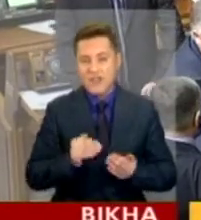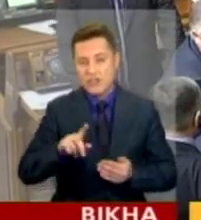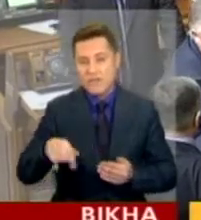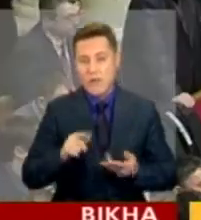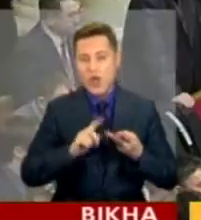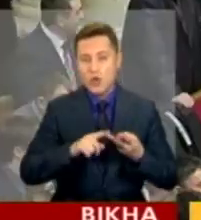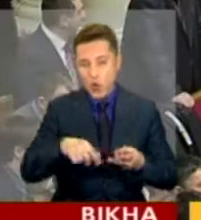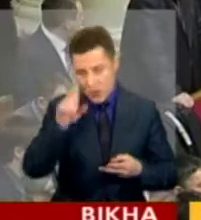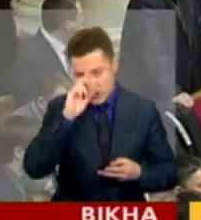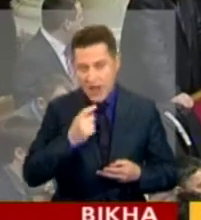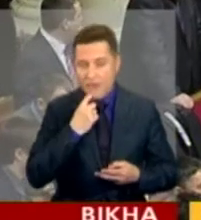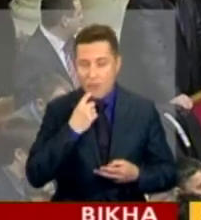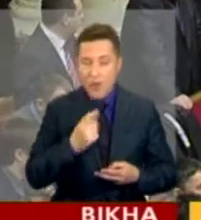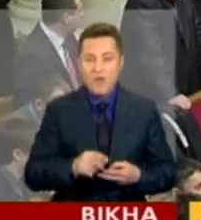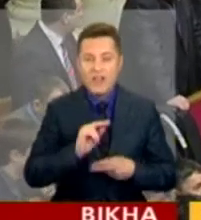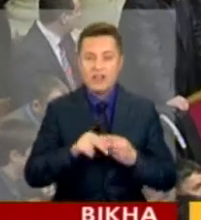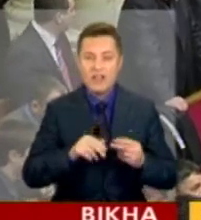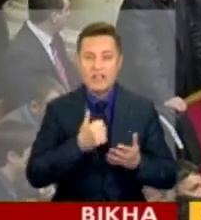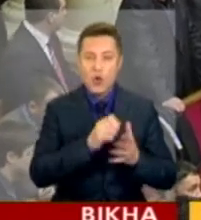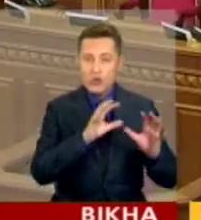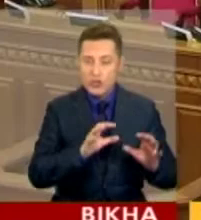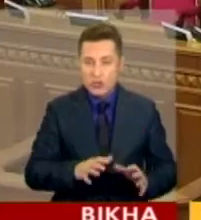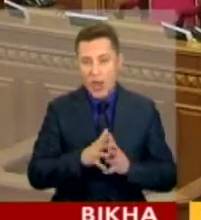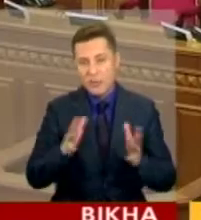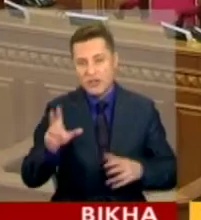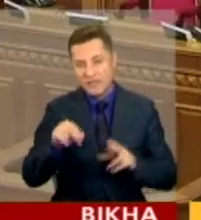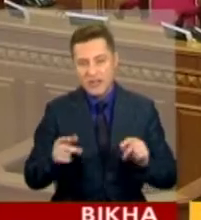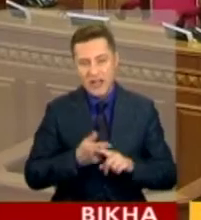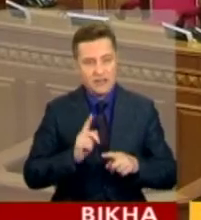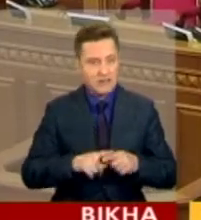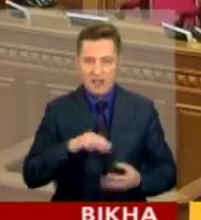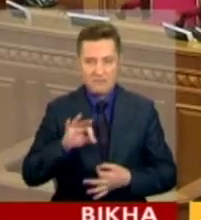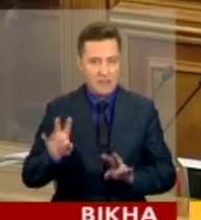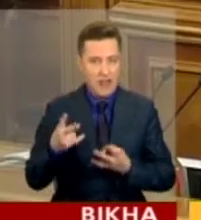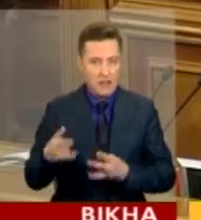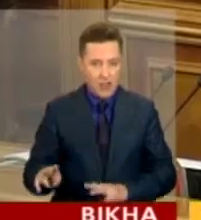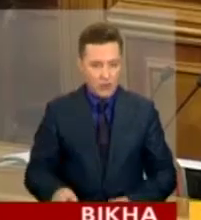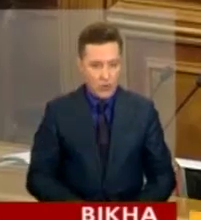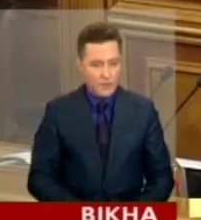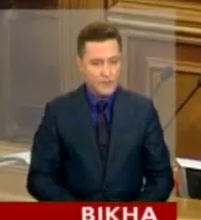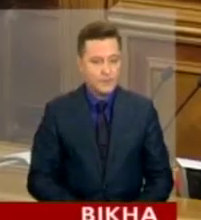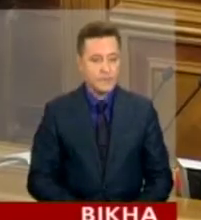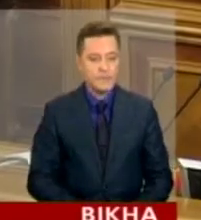через Конституцію. Більшість вважає, що це занадто. Євгенія Модрич, Олексій Жиленко, програма «Вікна», СТБ.